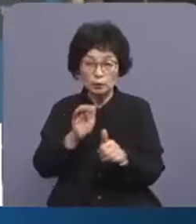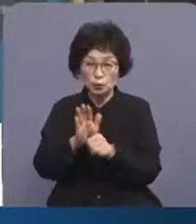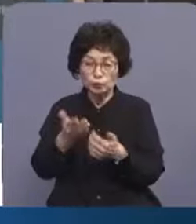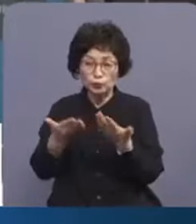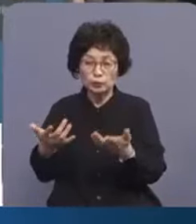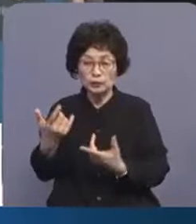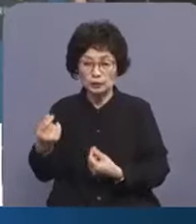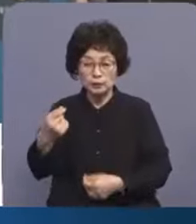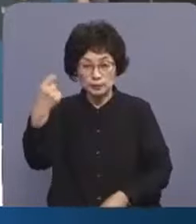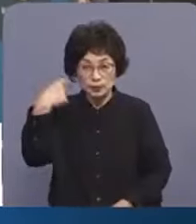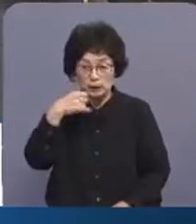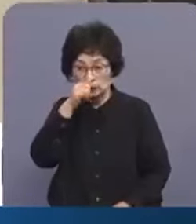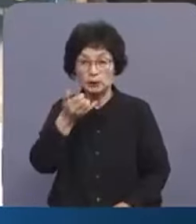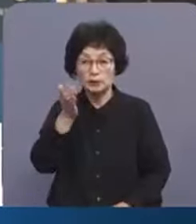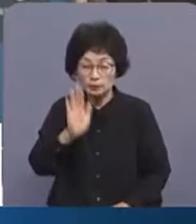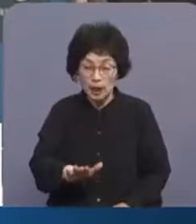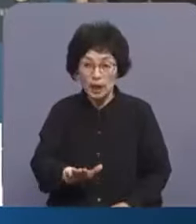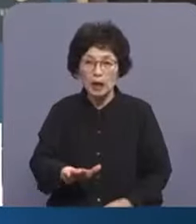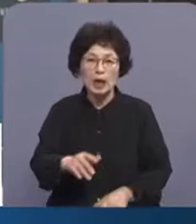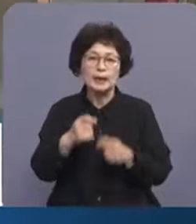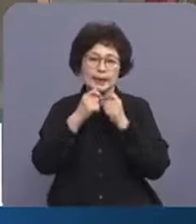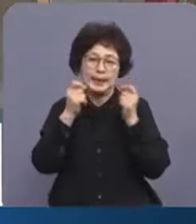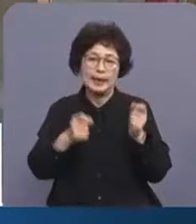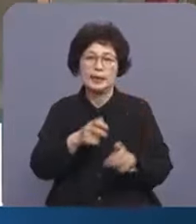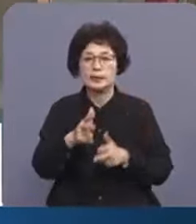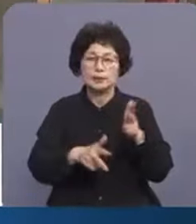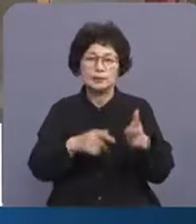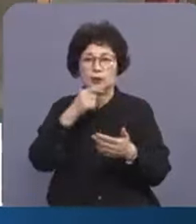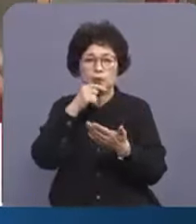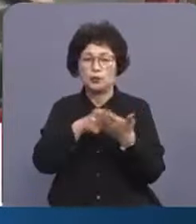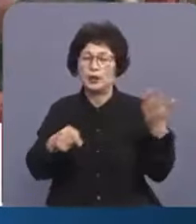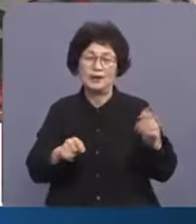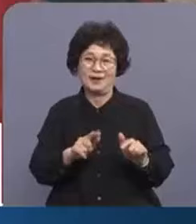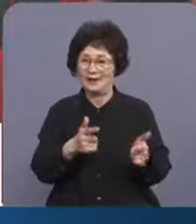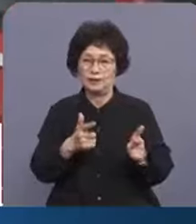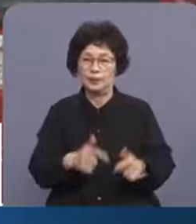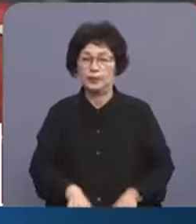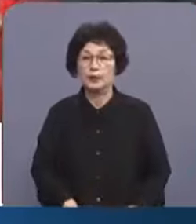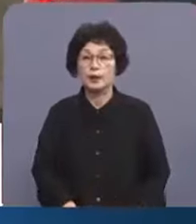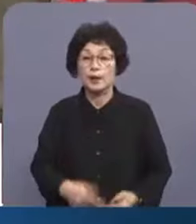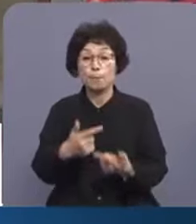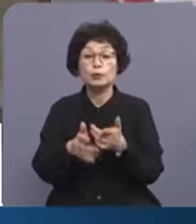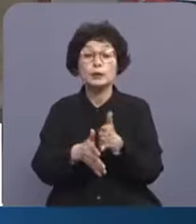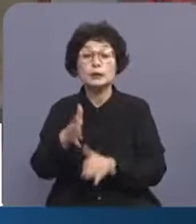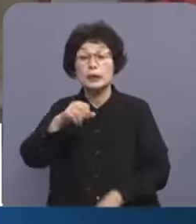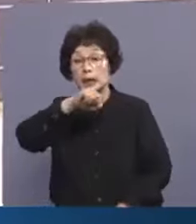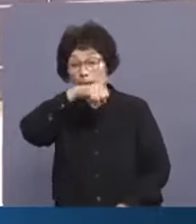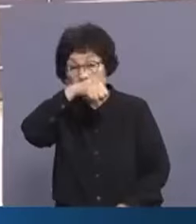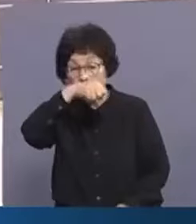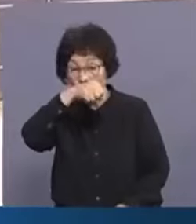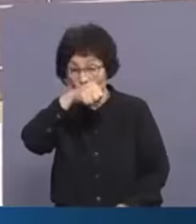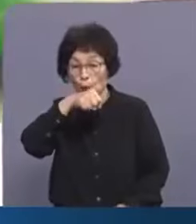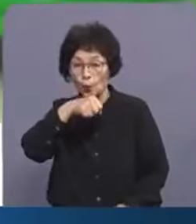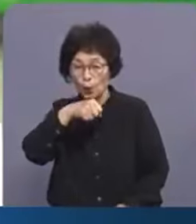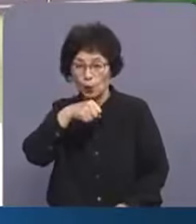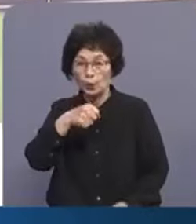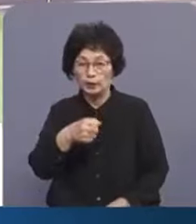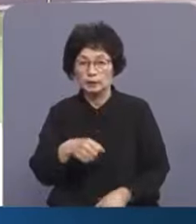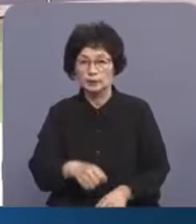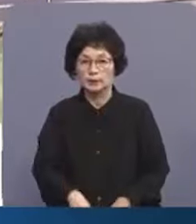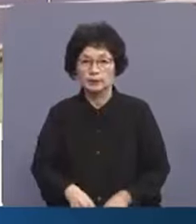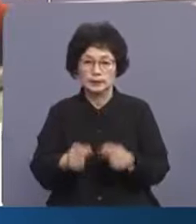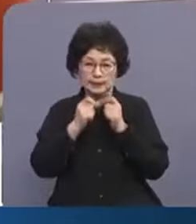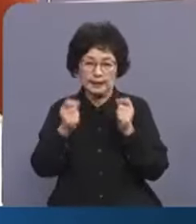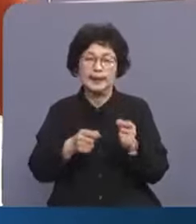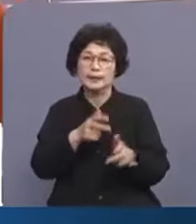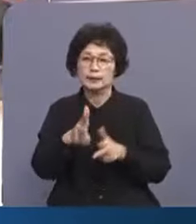않습니까 하지만 민자 사업자가 손해를 보는 건 아닙니다이 부산시가 예산을 들여 받지 못한 통행료를이